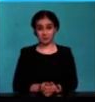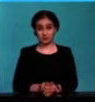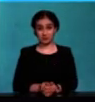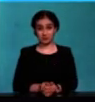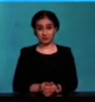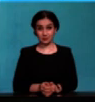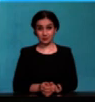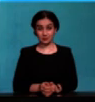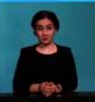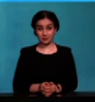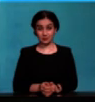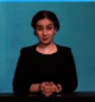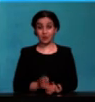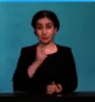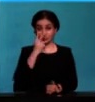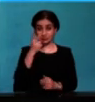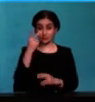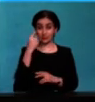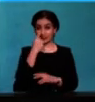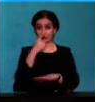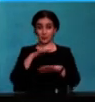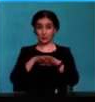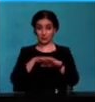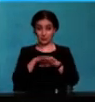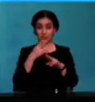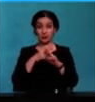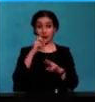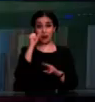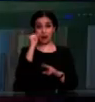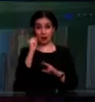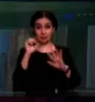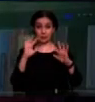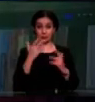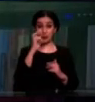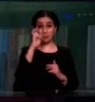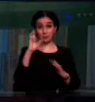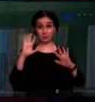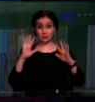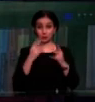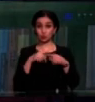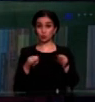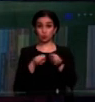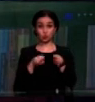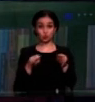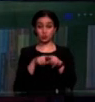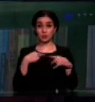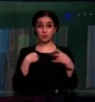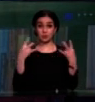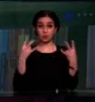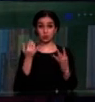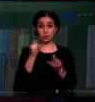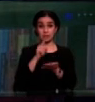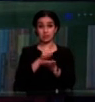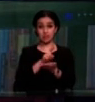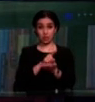Если посмотреть глазами математиков, то событие А и событие Б – это то, что как раз нам надо для